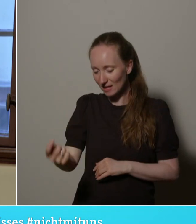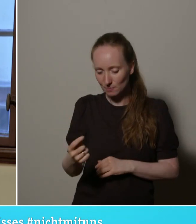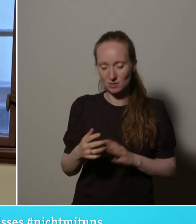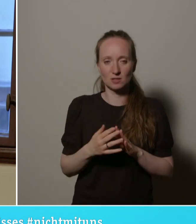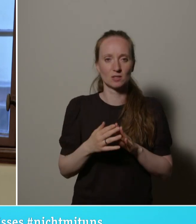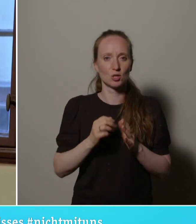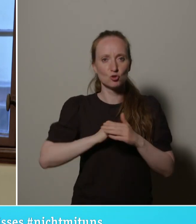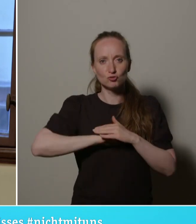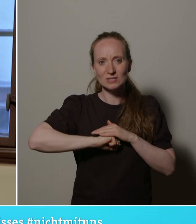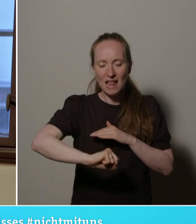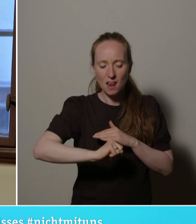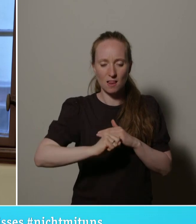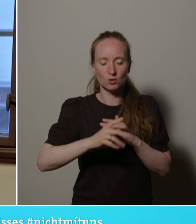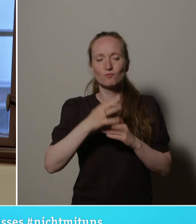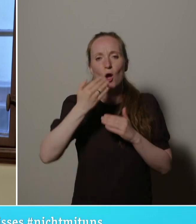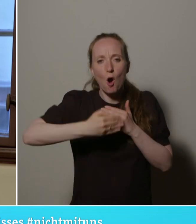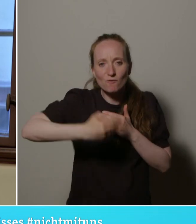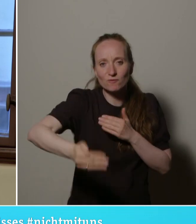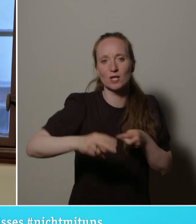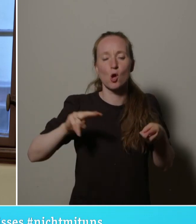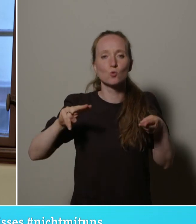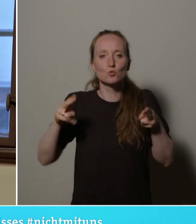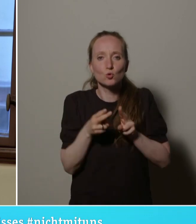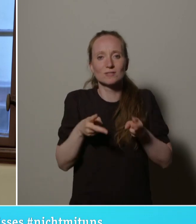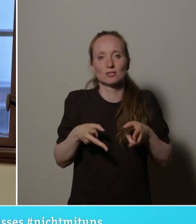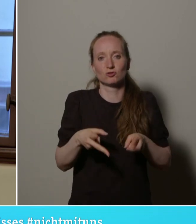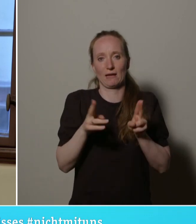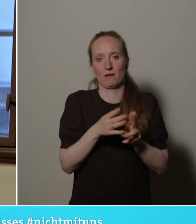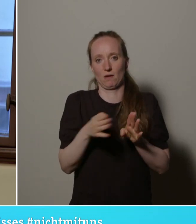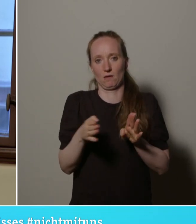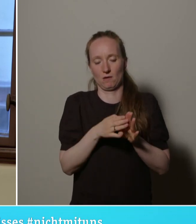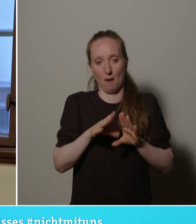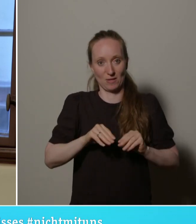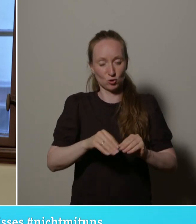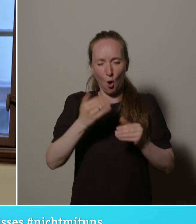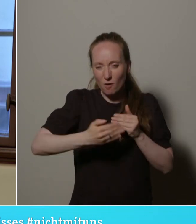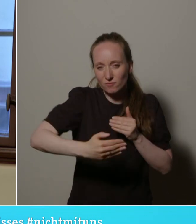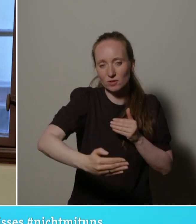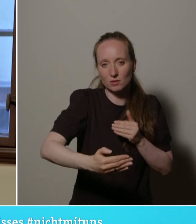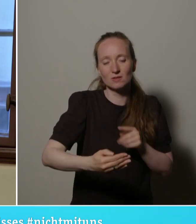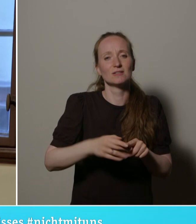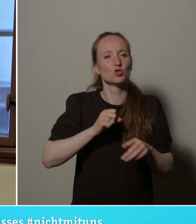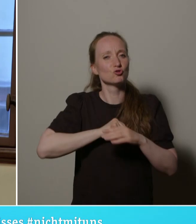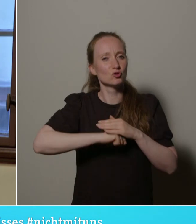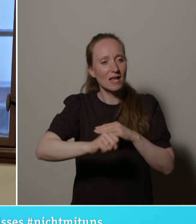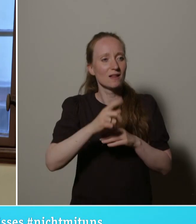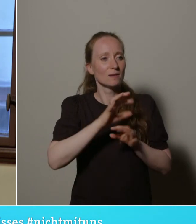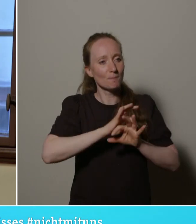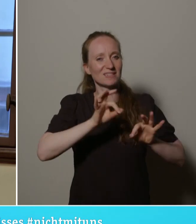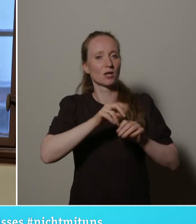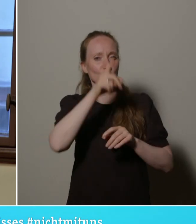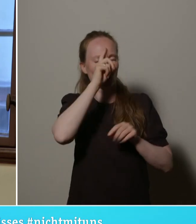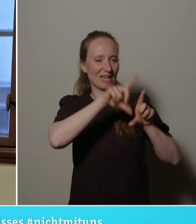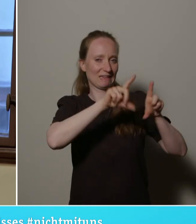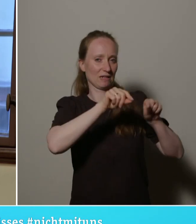schnell die Schwelle überschreiten, wo das Deutschlandticket für ihn günstiger ist. Und wenn er sozial schwach